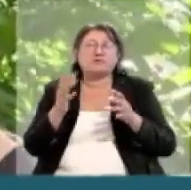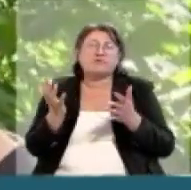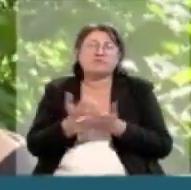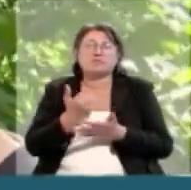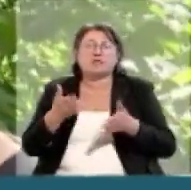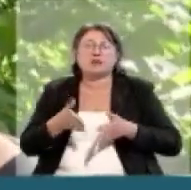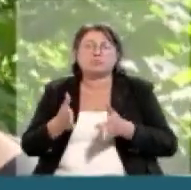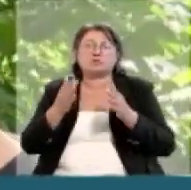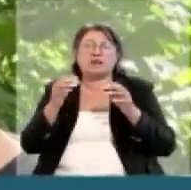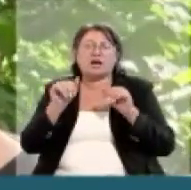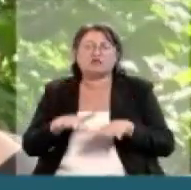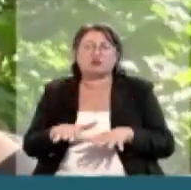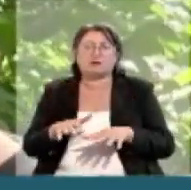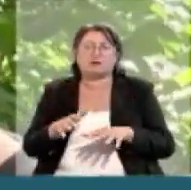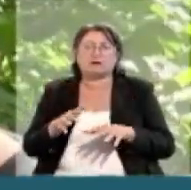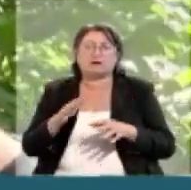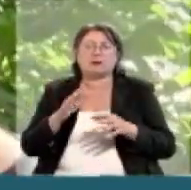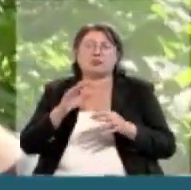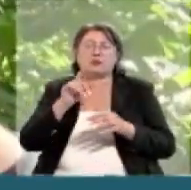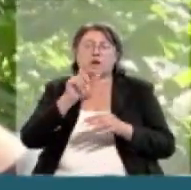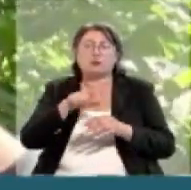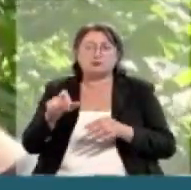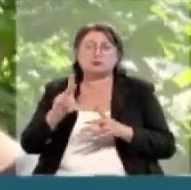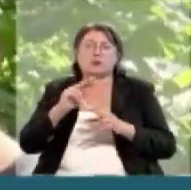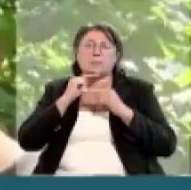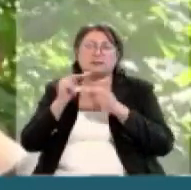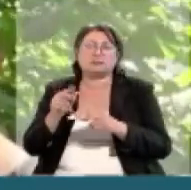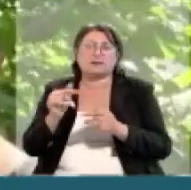іздеуге бағытталған мүлдем жаңа жоба ашуды ұйғарған.